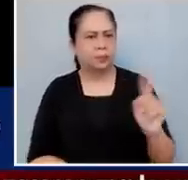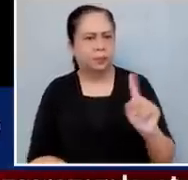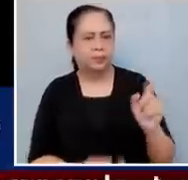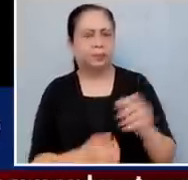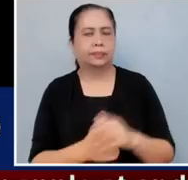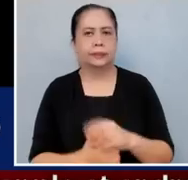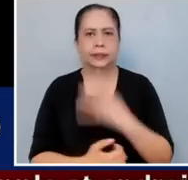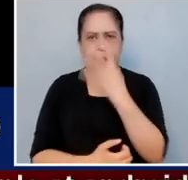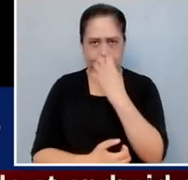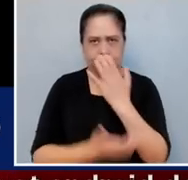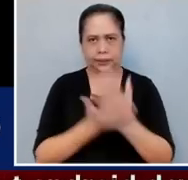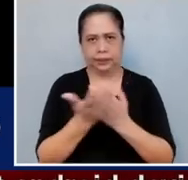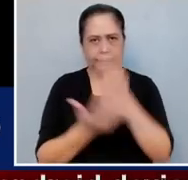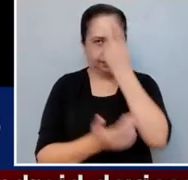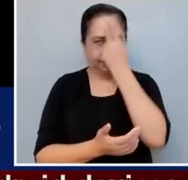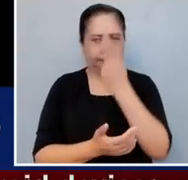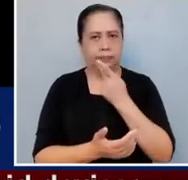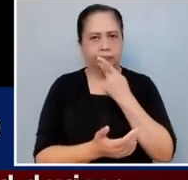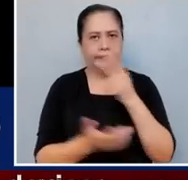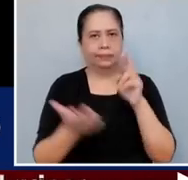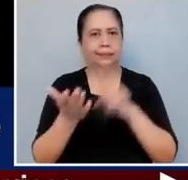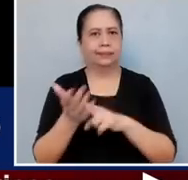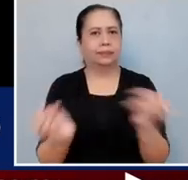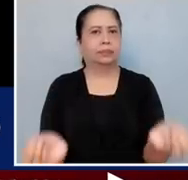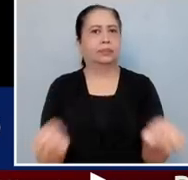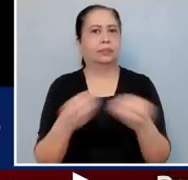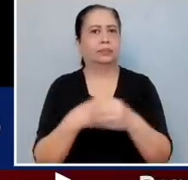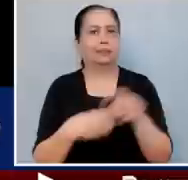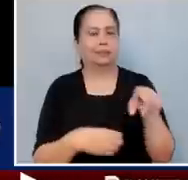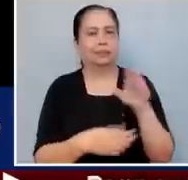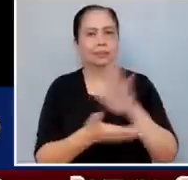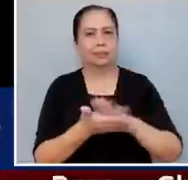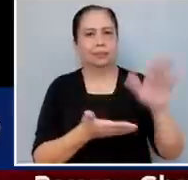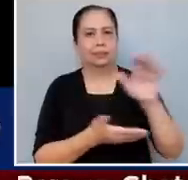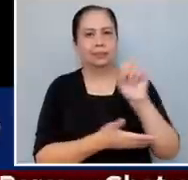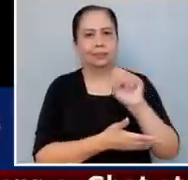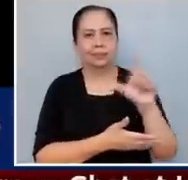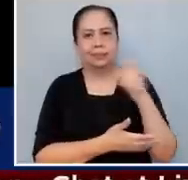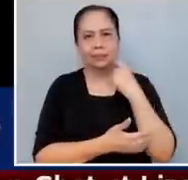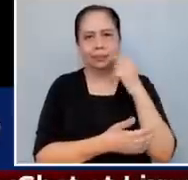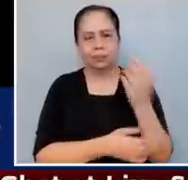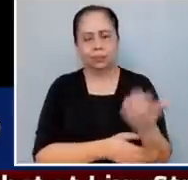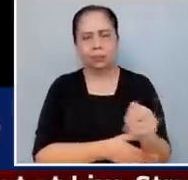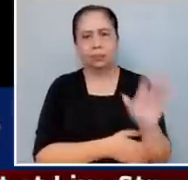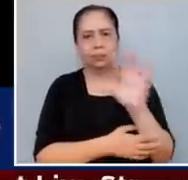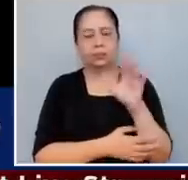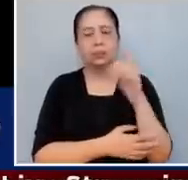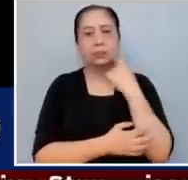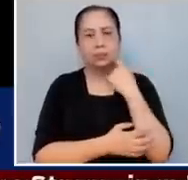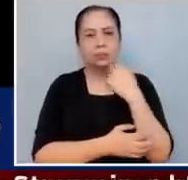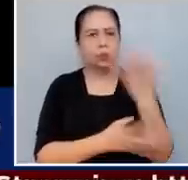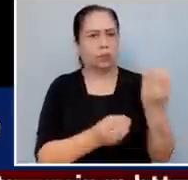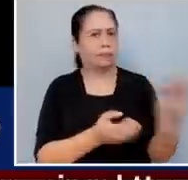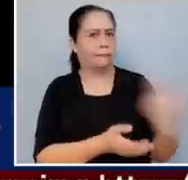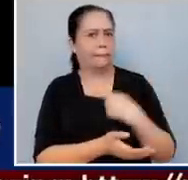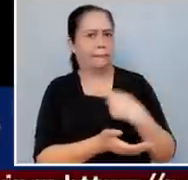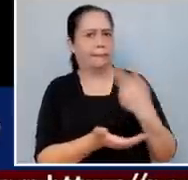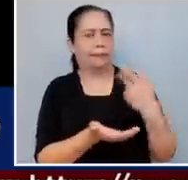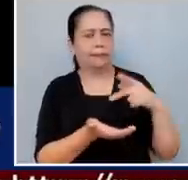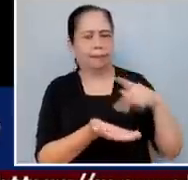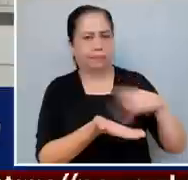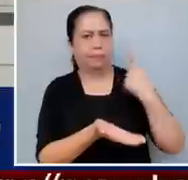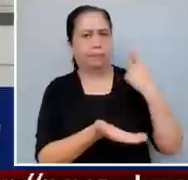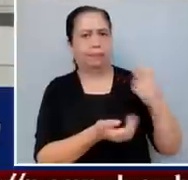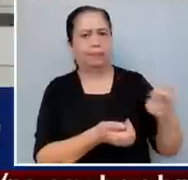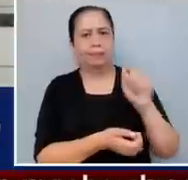Galit ang ilang magulang na humarap sa Register's Office sa Koleyo de San Lorenzo kaninang umaga. Hiling nila ang refund ng ibinayad na matrikula